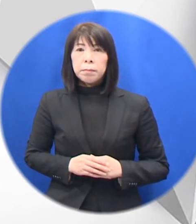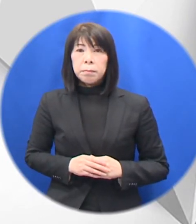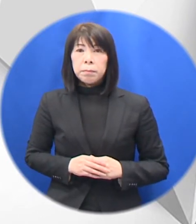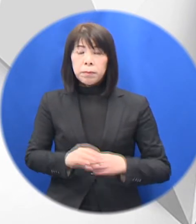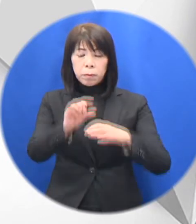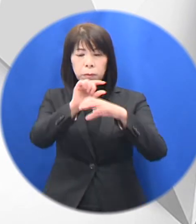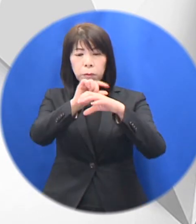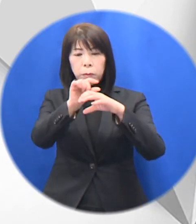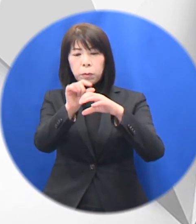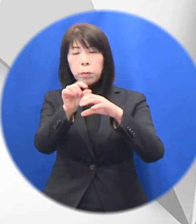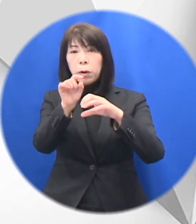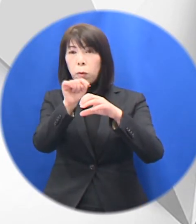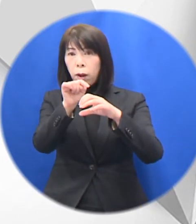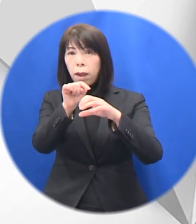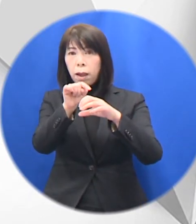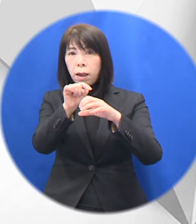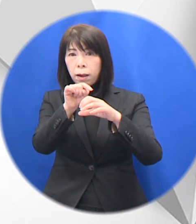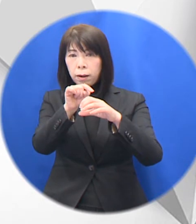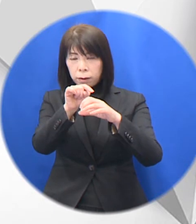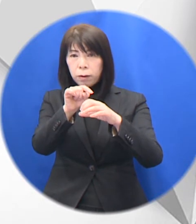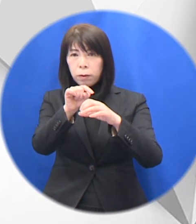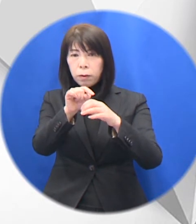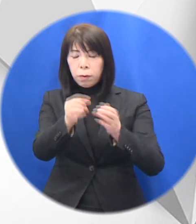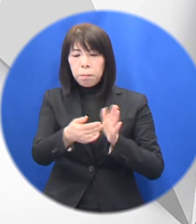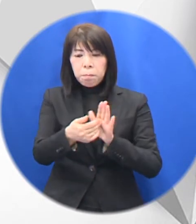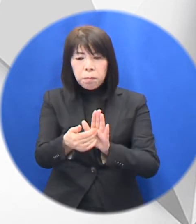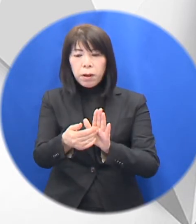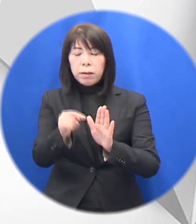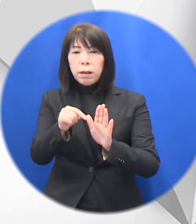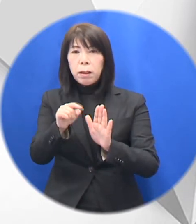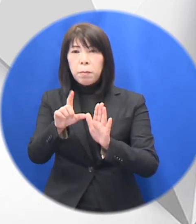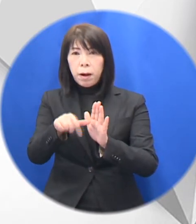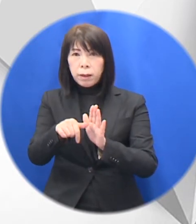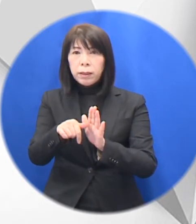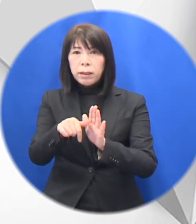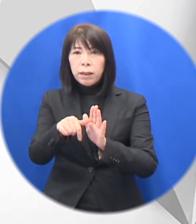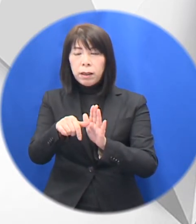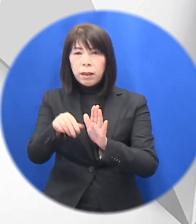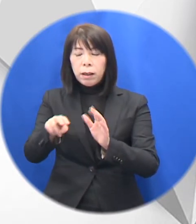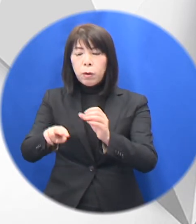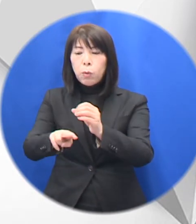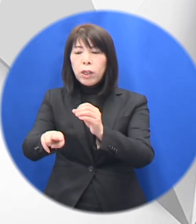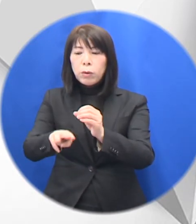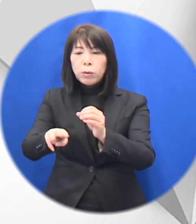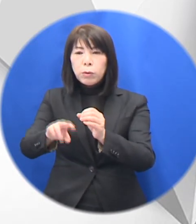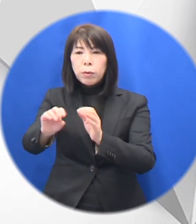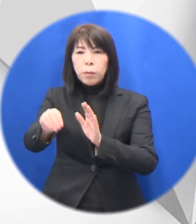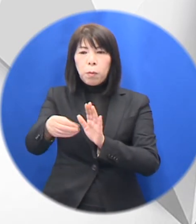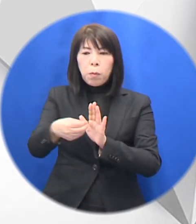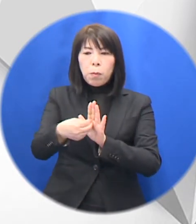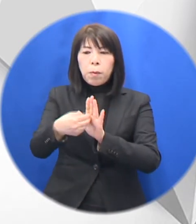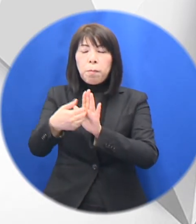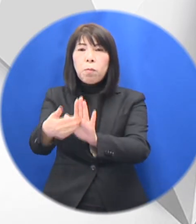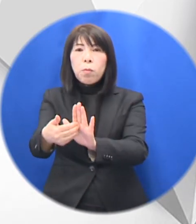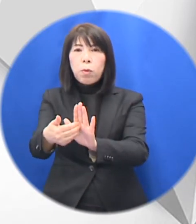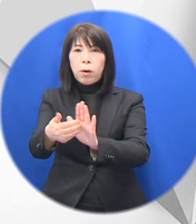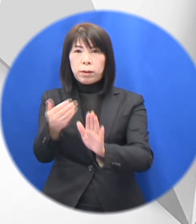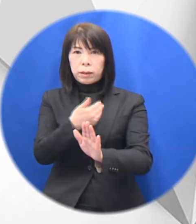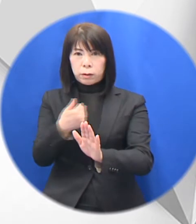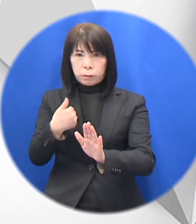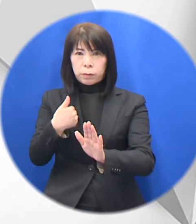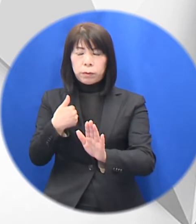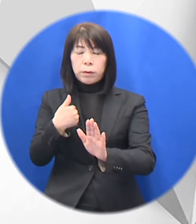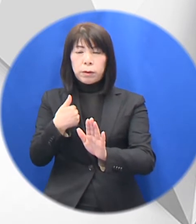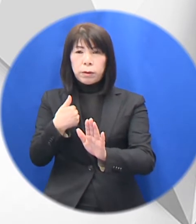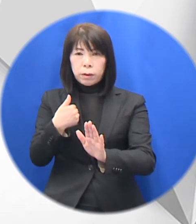スパイクタンパク質が抗体に付着してしまえば、ウイルスが人の細胞に侵入できなくなります。